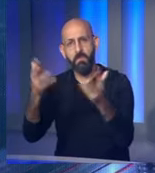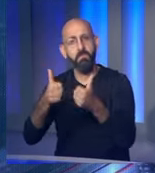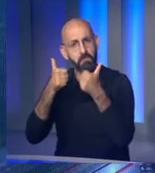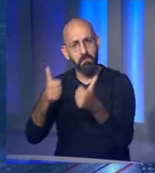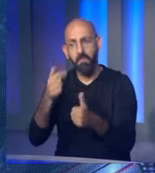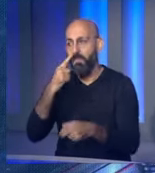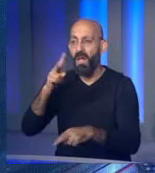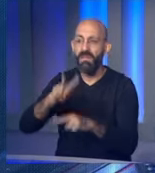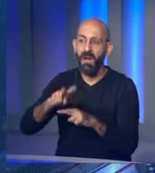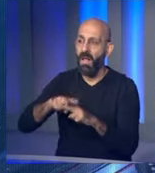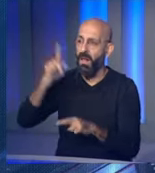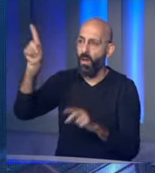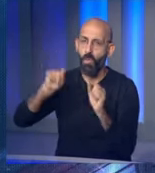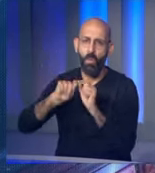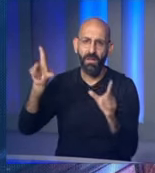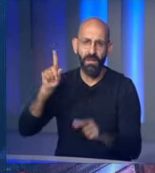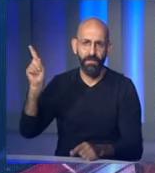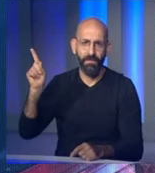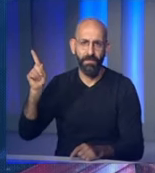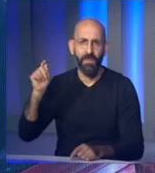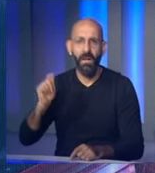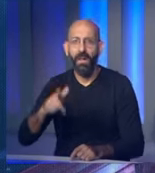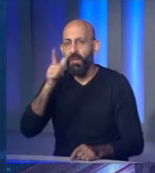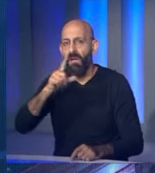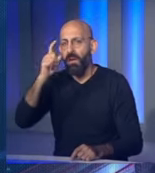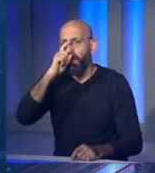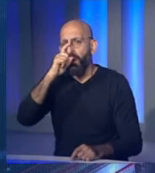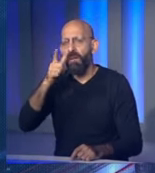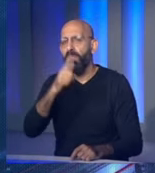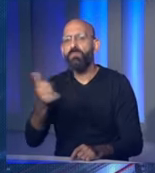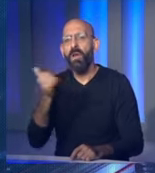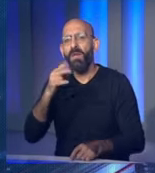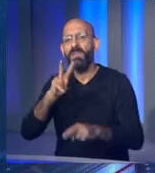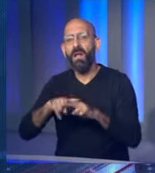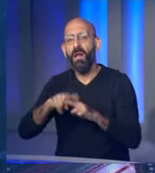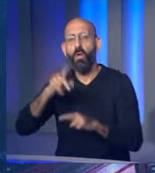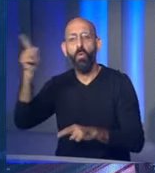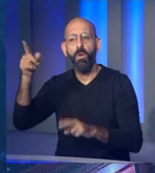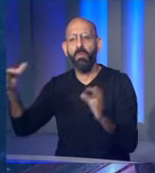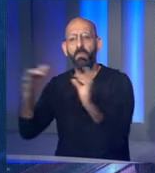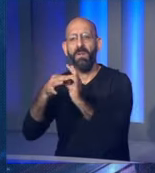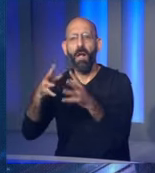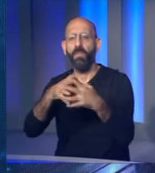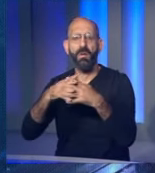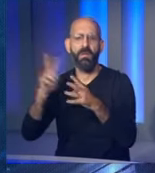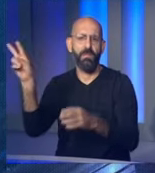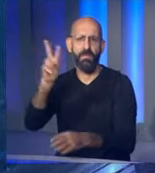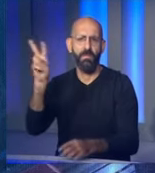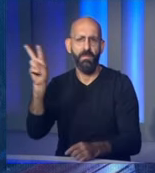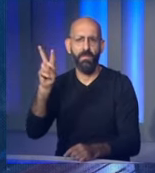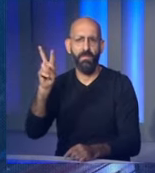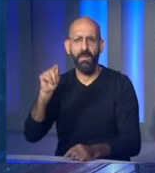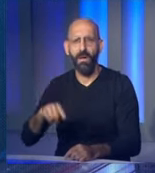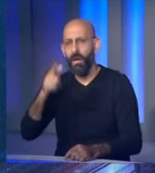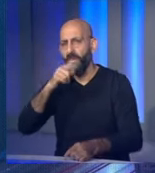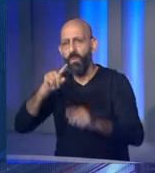وننتظر ما سيحمله من هناك مكررا ان الامور جيده كما اكد بري ان الضمانات فيما يخص الموقف الاسرائيلي هي